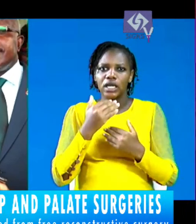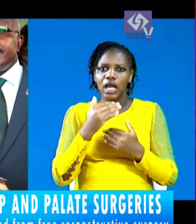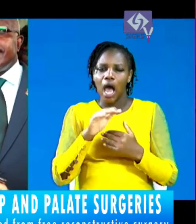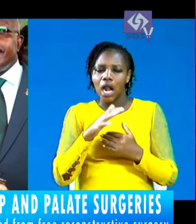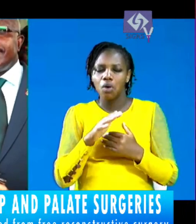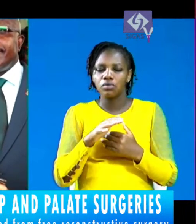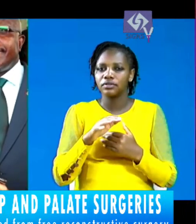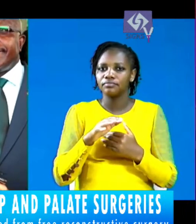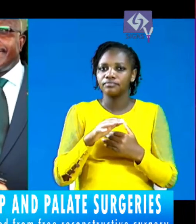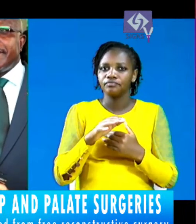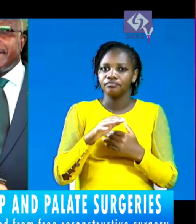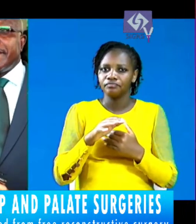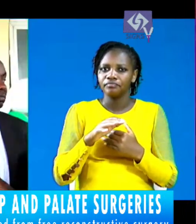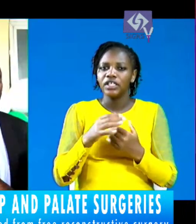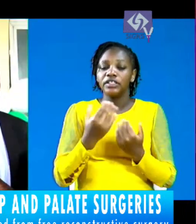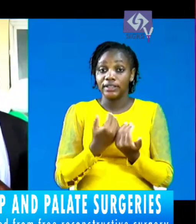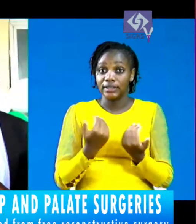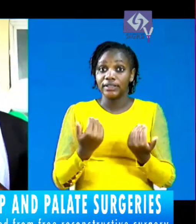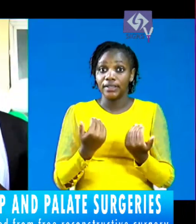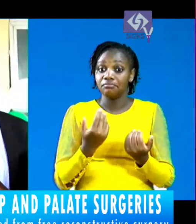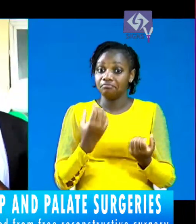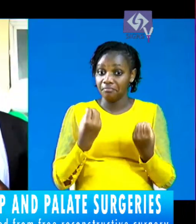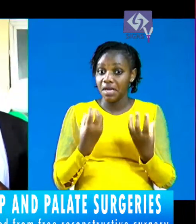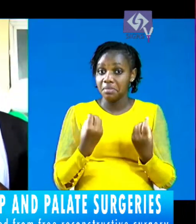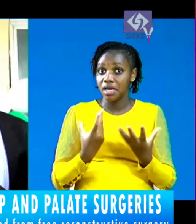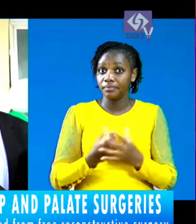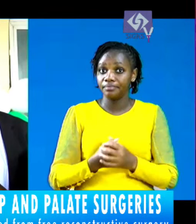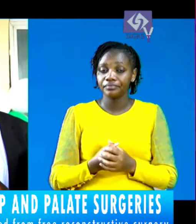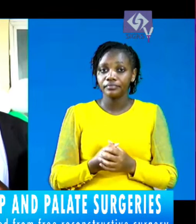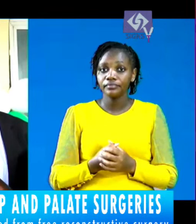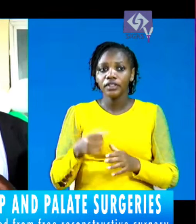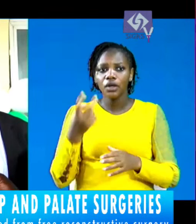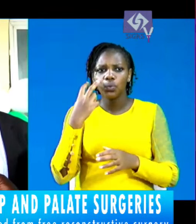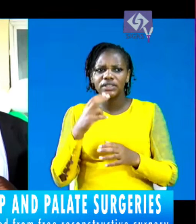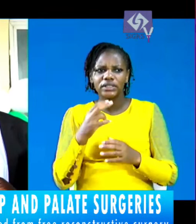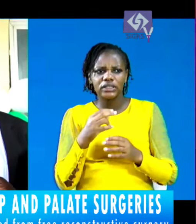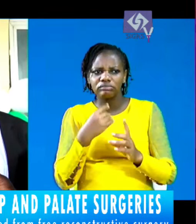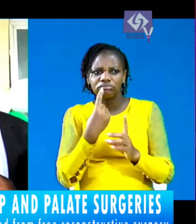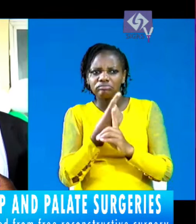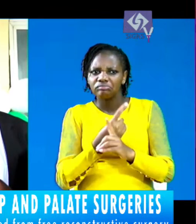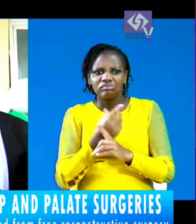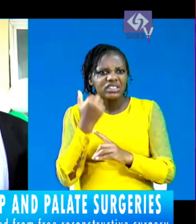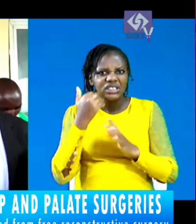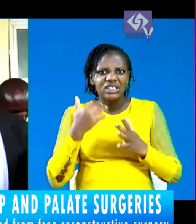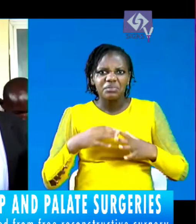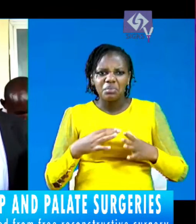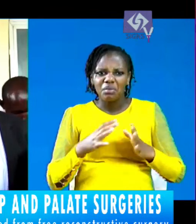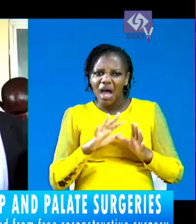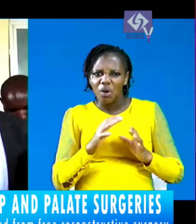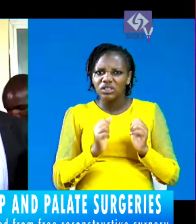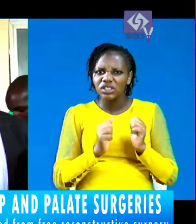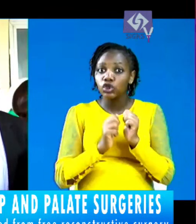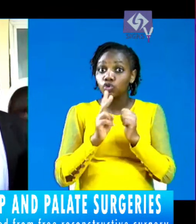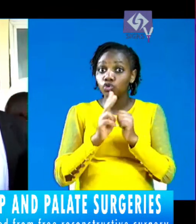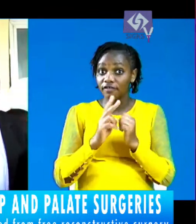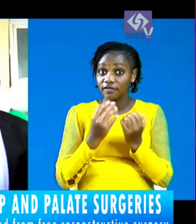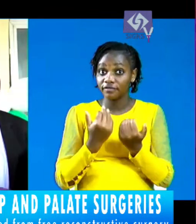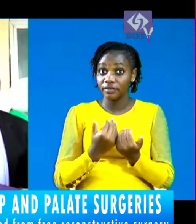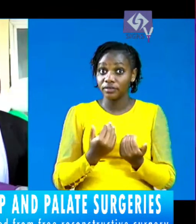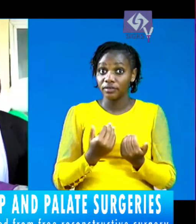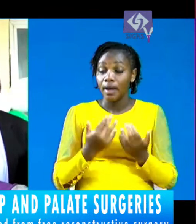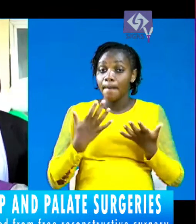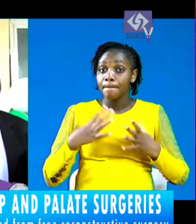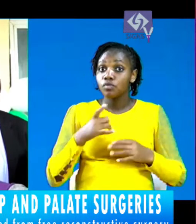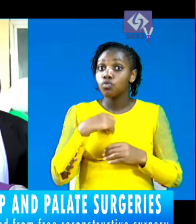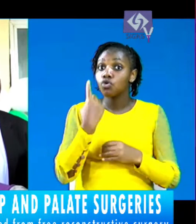50 iwapo watapatikana. Tembea hapa ndani kwa wodi, tukaona kuna wagonjwa kadhaa kama 12 hivi ambao nataka wapatiwe